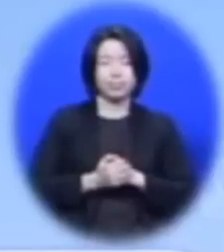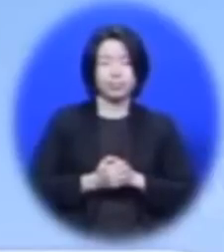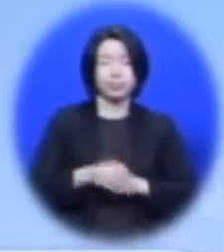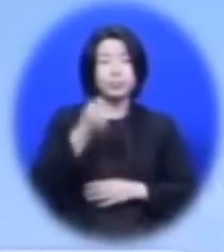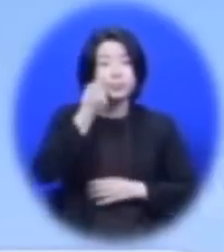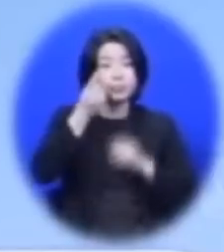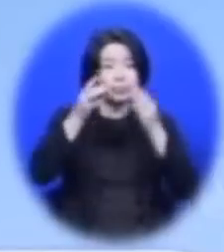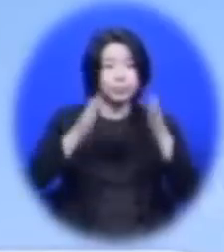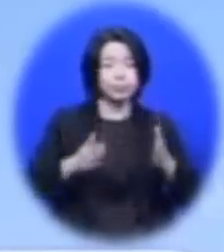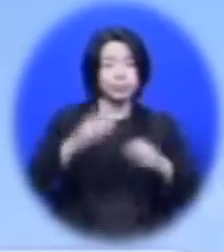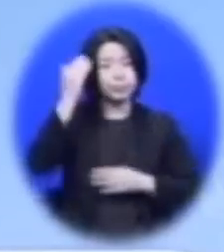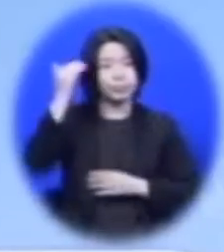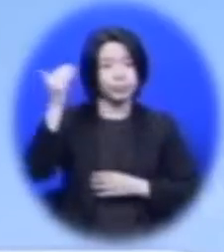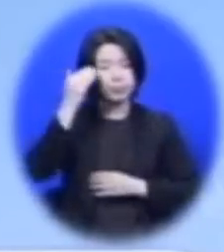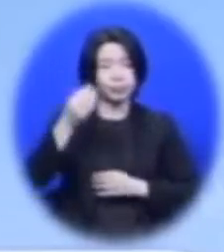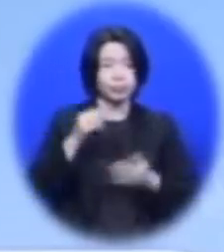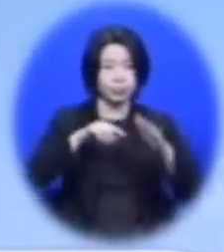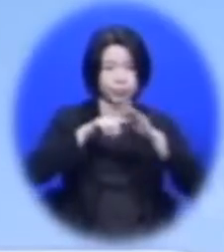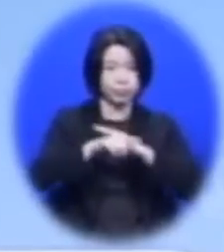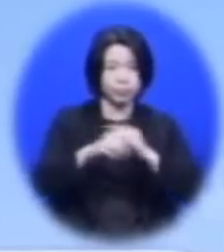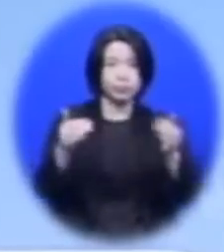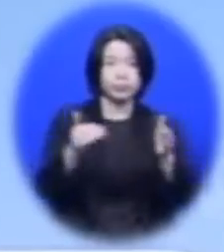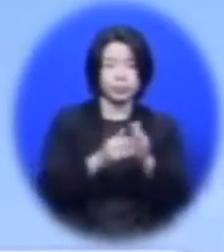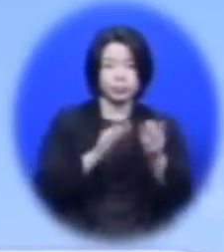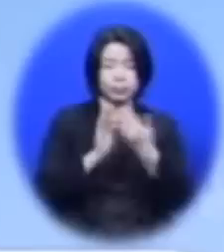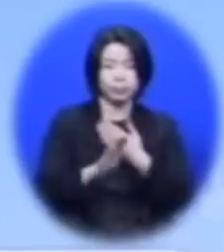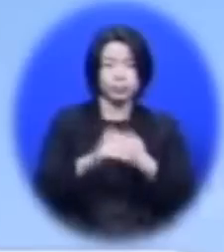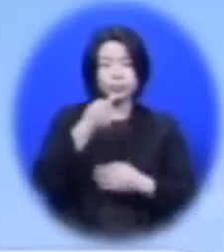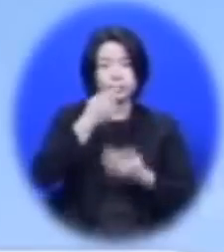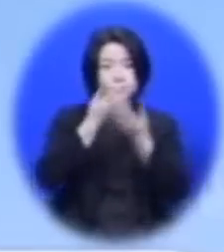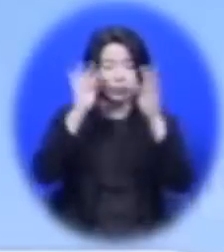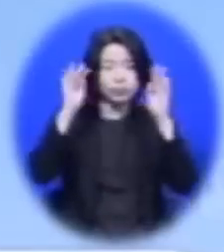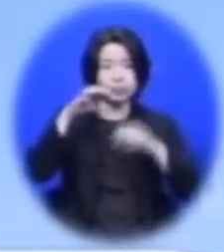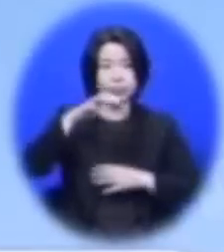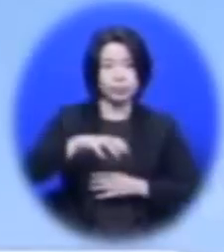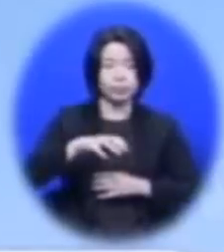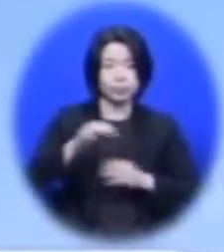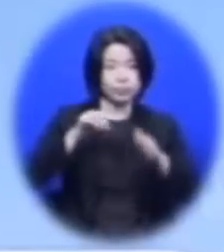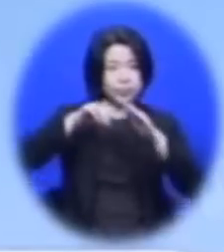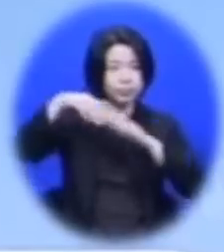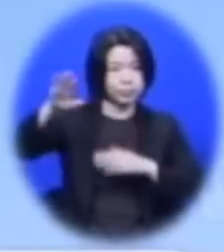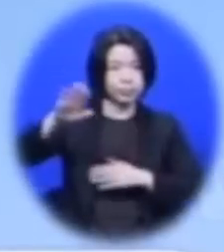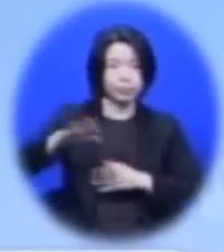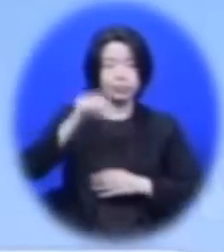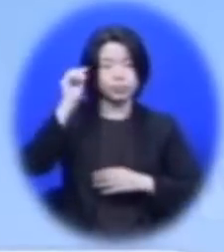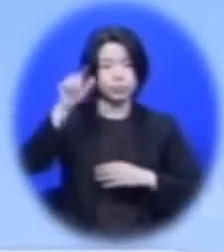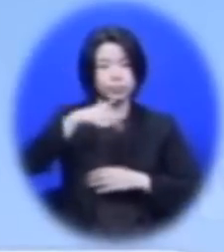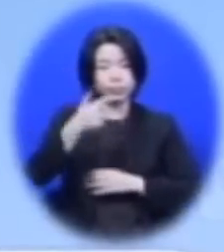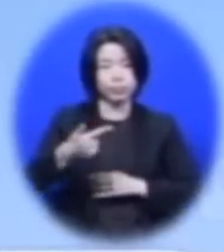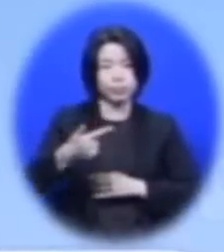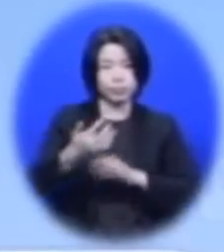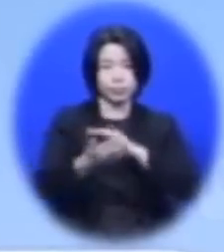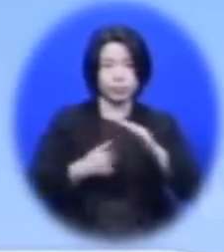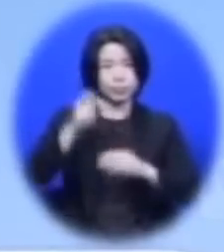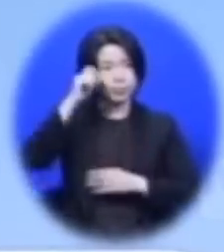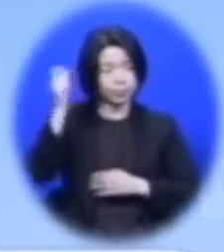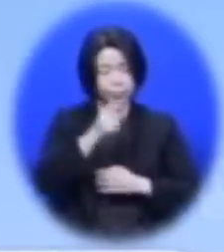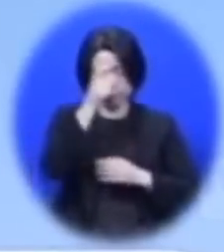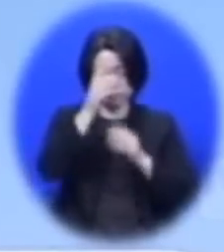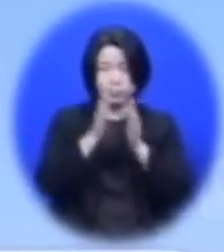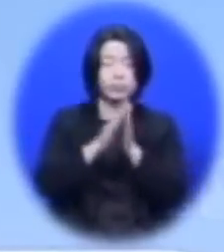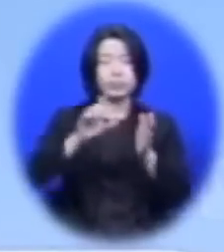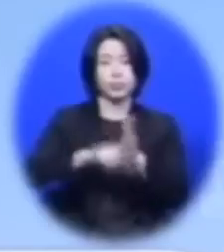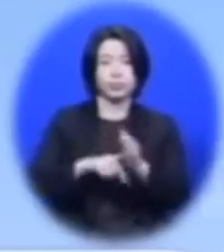한 달 동안의 모국 방문을 마치고 인도 선교지로 들어가기 하루 전날 새벽 기도 시간, 이젠